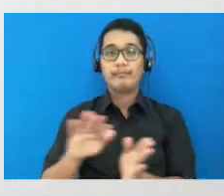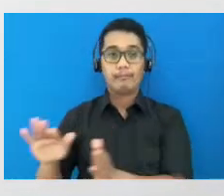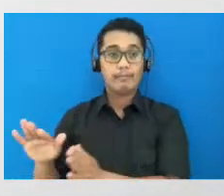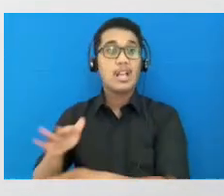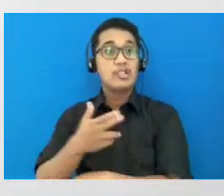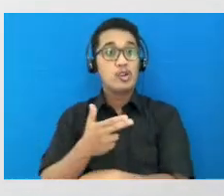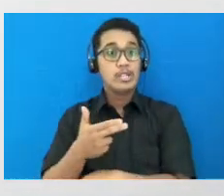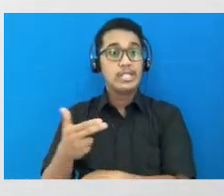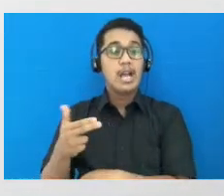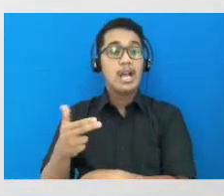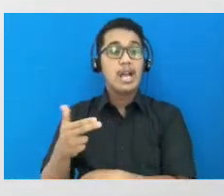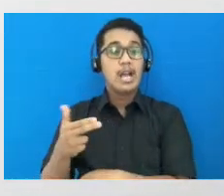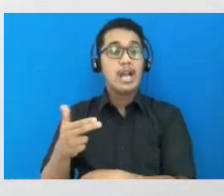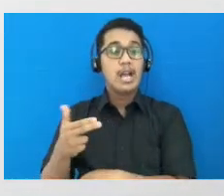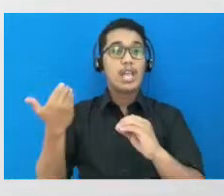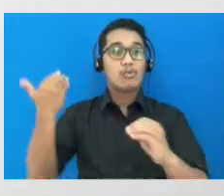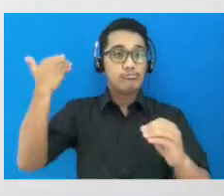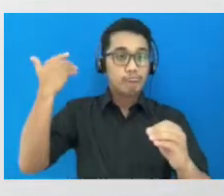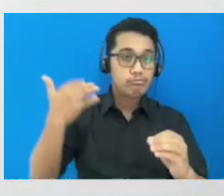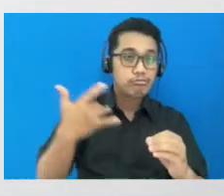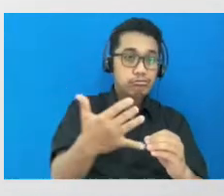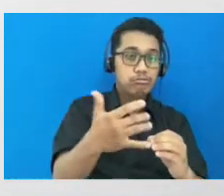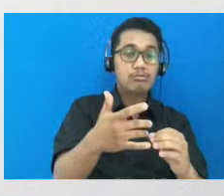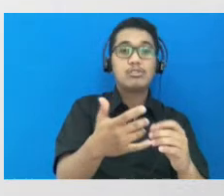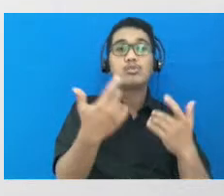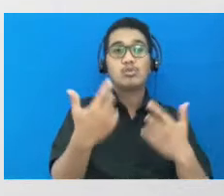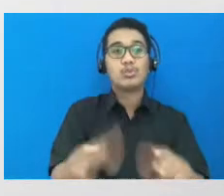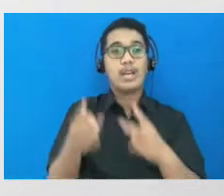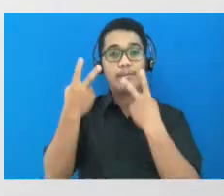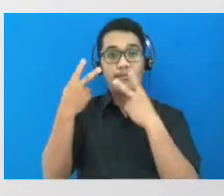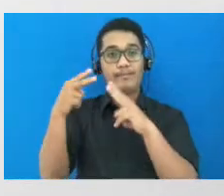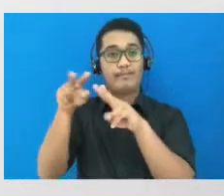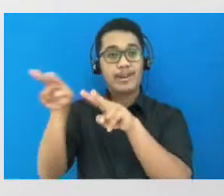sudah memperhatikan bahwa nggak hanya di daerah